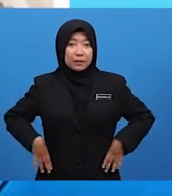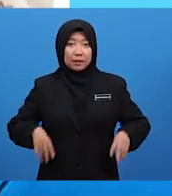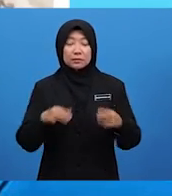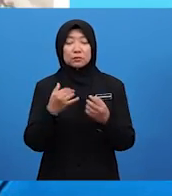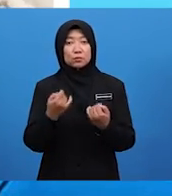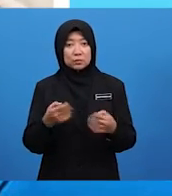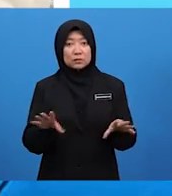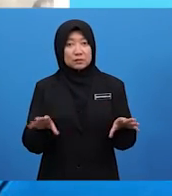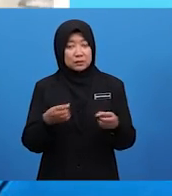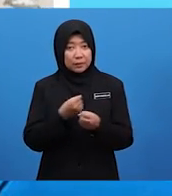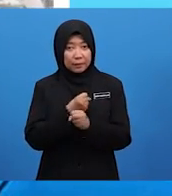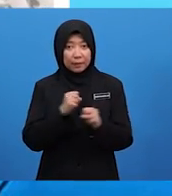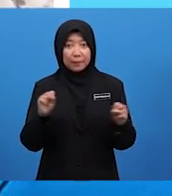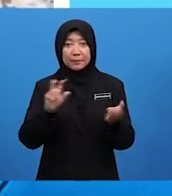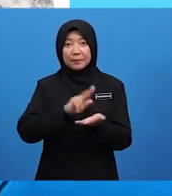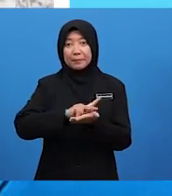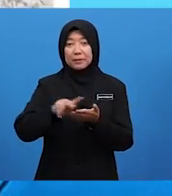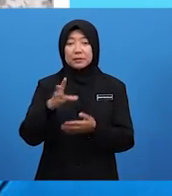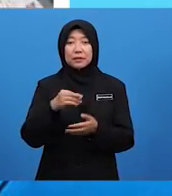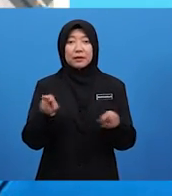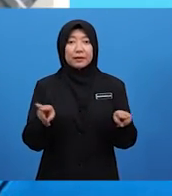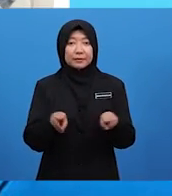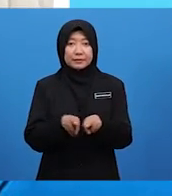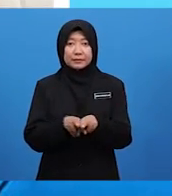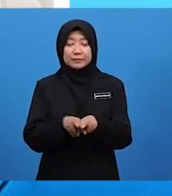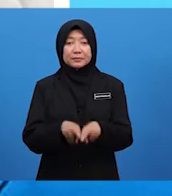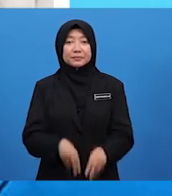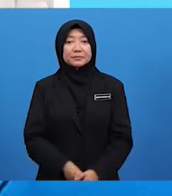yang terhasil adalah kemas dan rata.